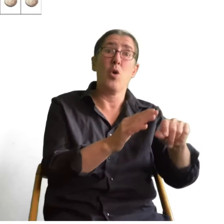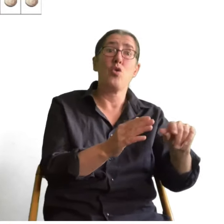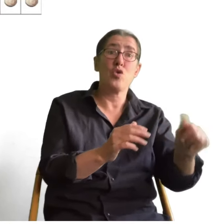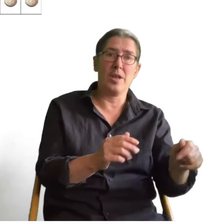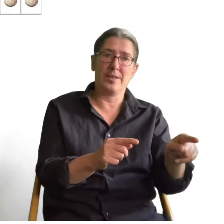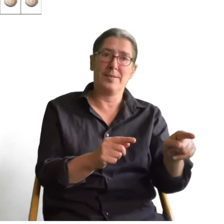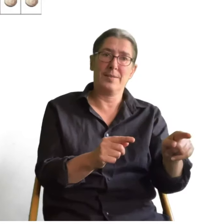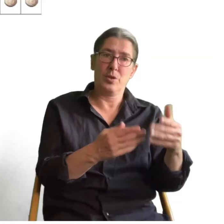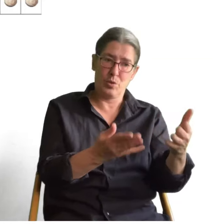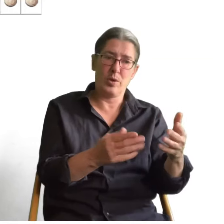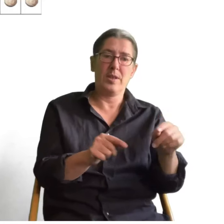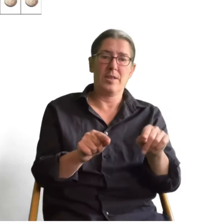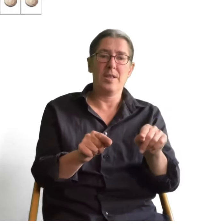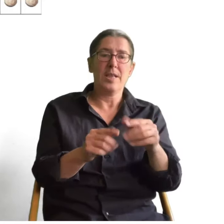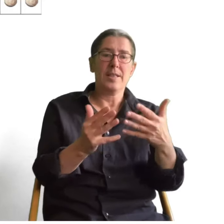So.